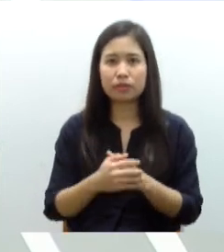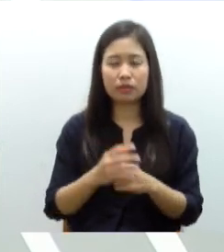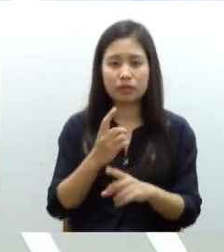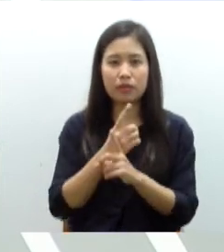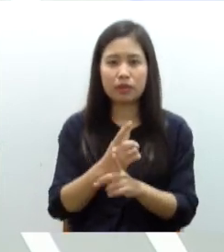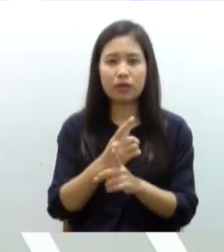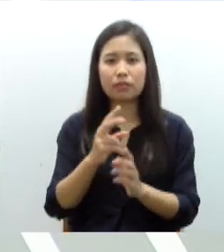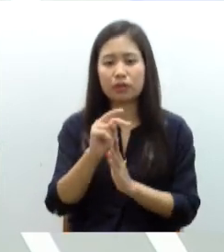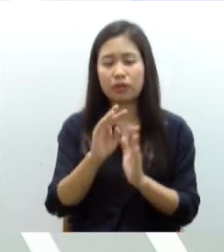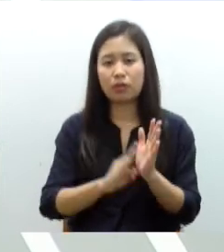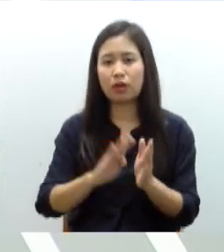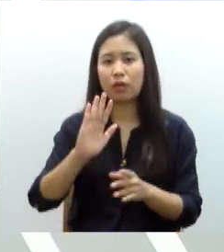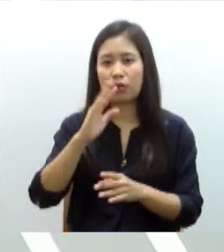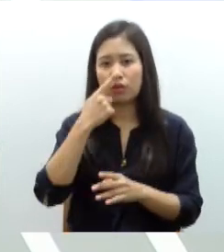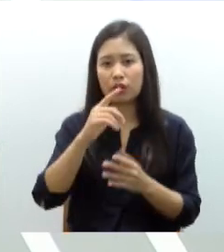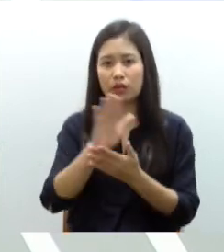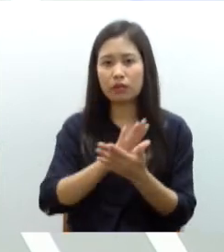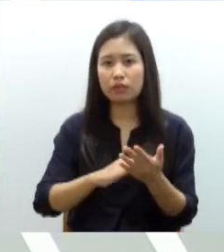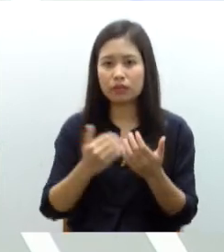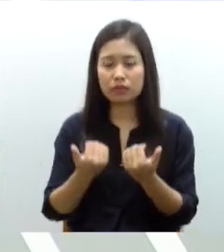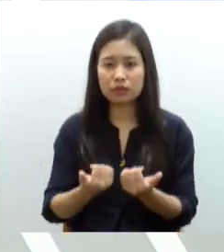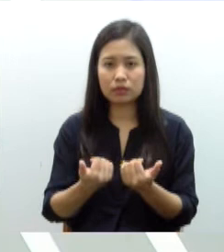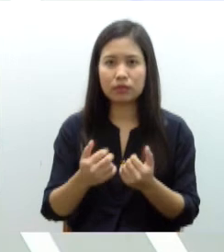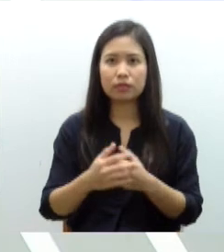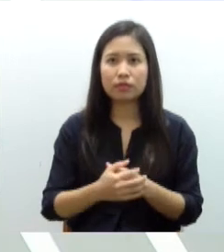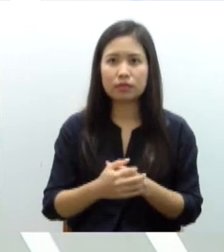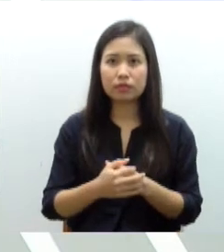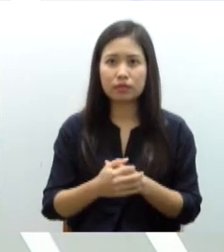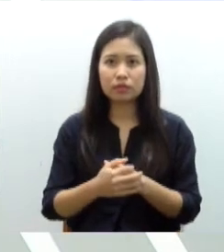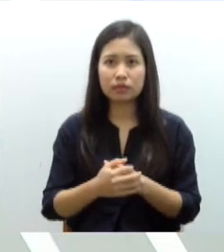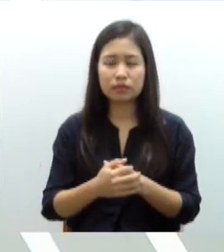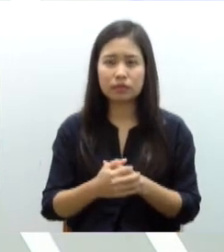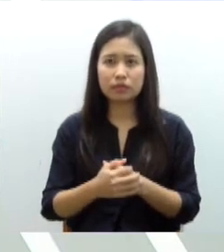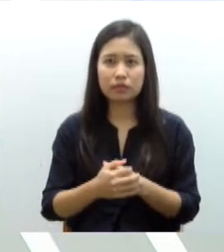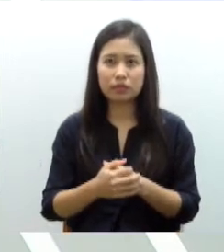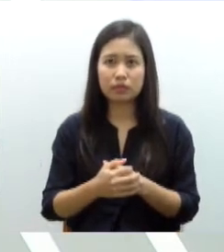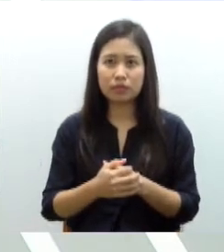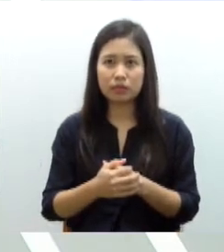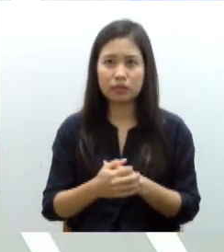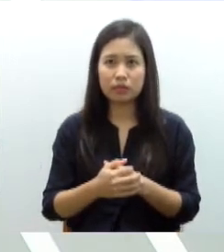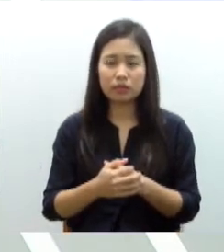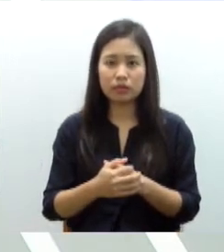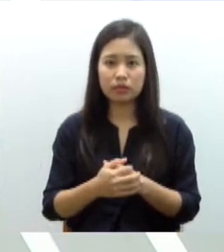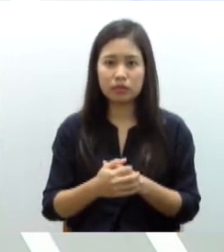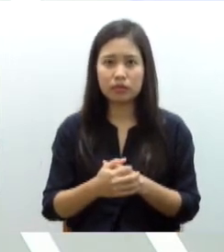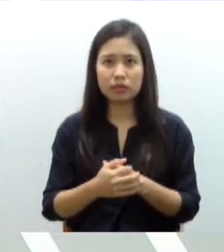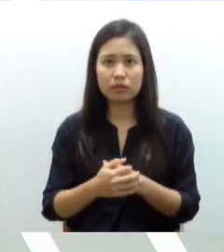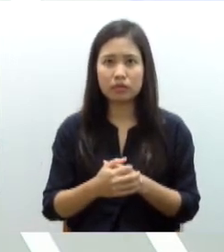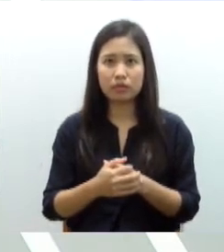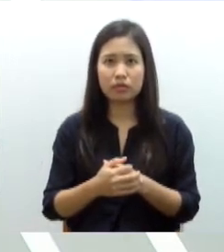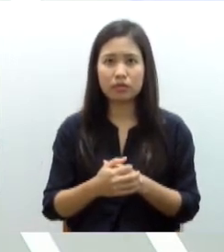ผมเรียนไม่แค่ว่าเราเปลี่ยนเป็นแค่7มาตรการตัวนั้นเป็นแค่หรือเป็น2ข้อให้นำไปแก้ไขปรับปรุงงานนะครับ